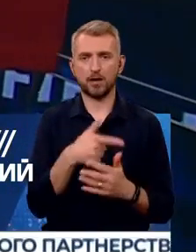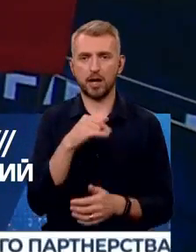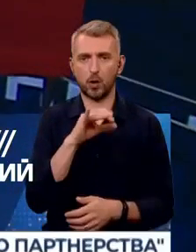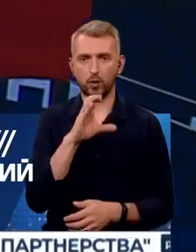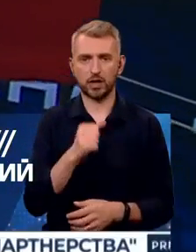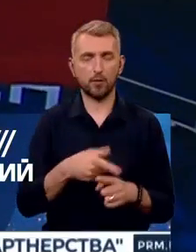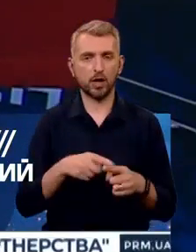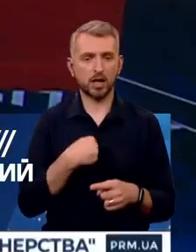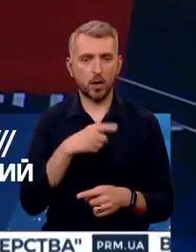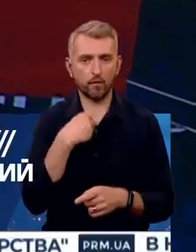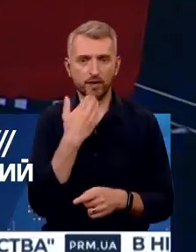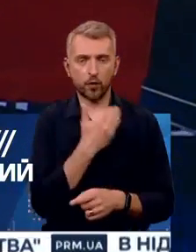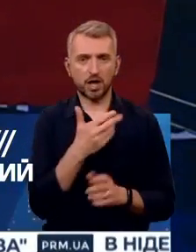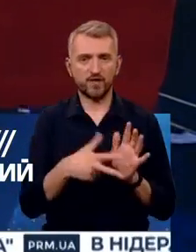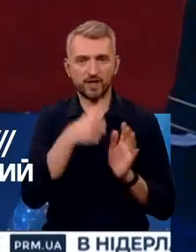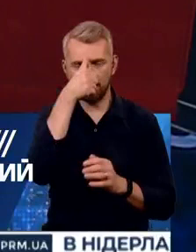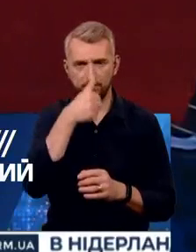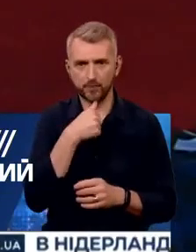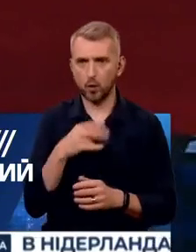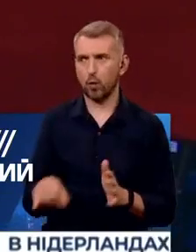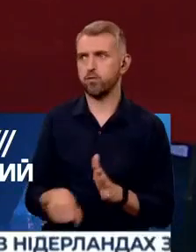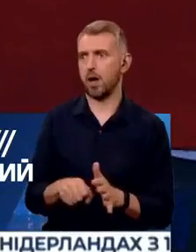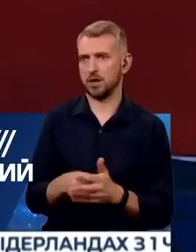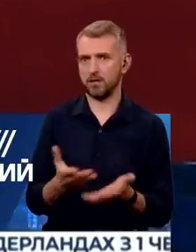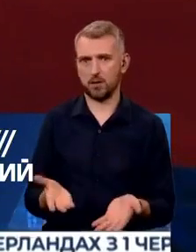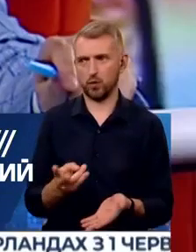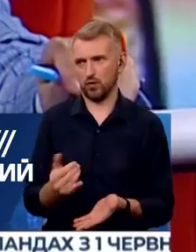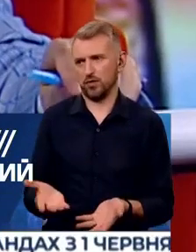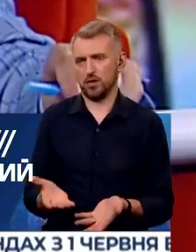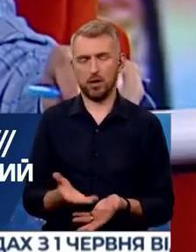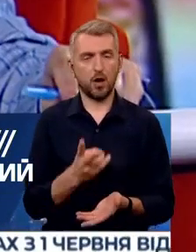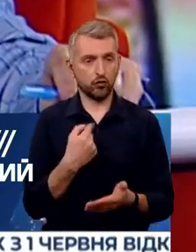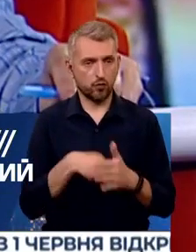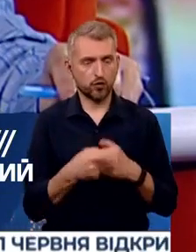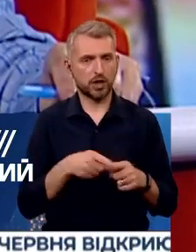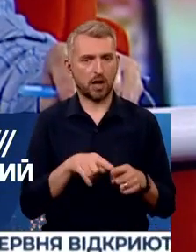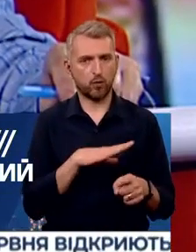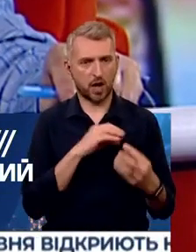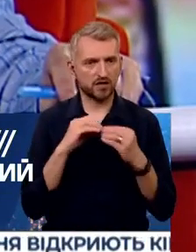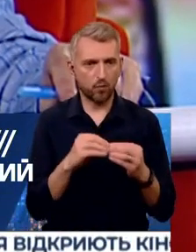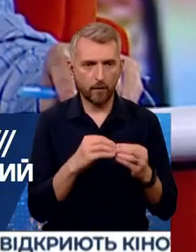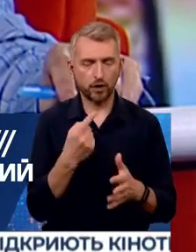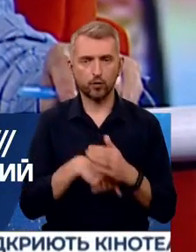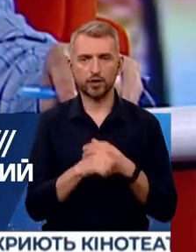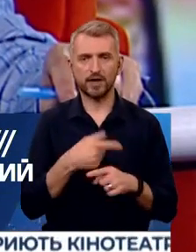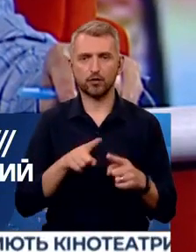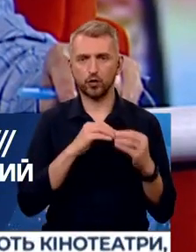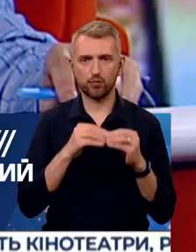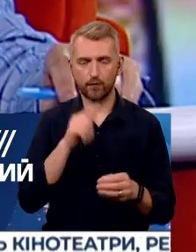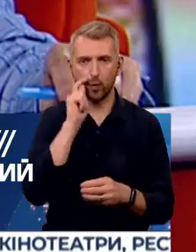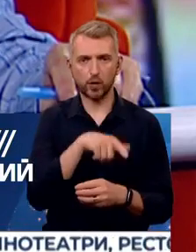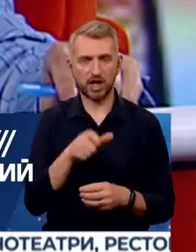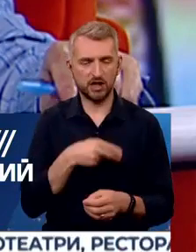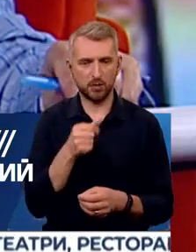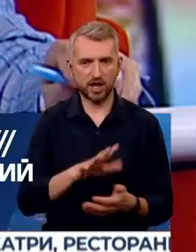я говорив останні 8 місяців. Ну, банди, і прямо. Банда, ну, для чого ви там? Тому що це була змова, тому що за цю змову українці